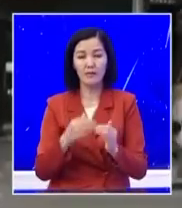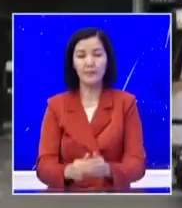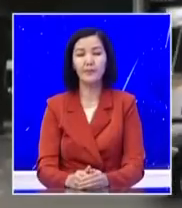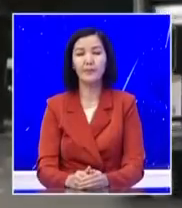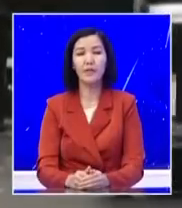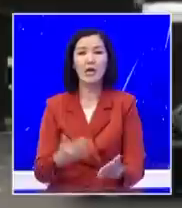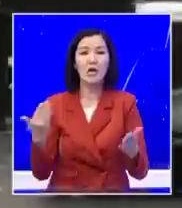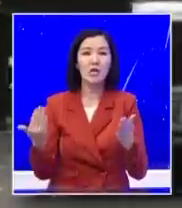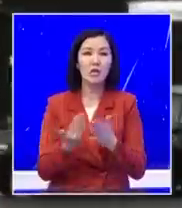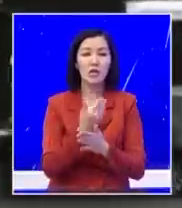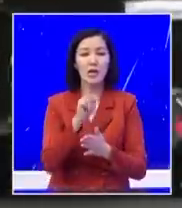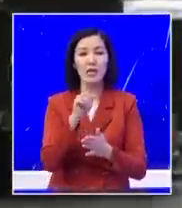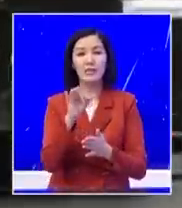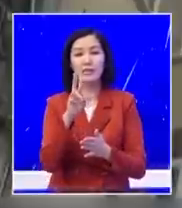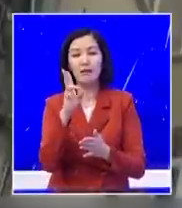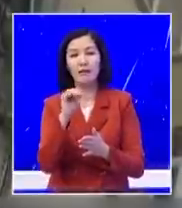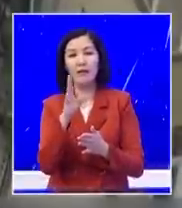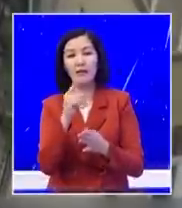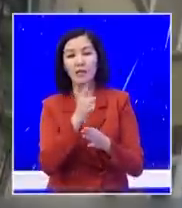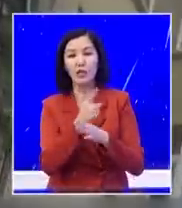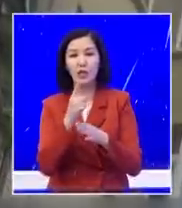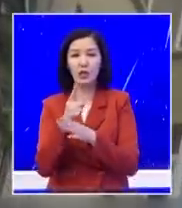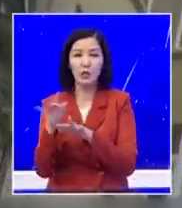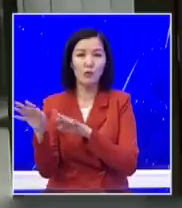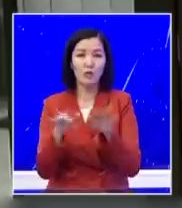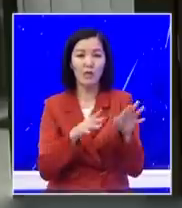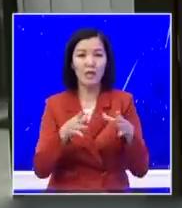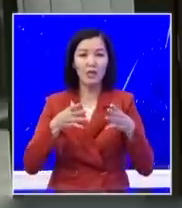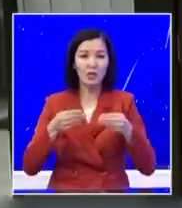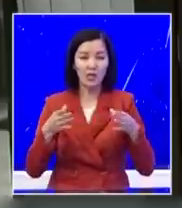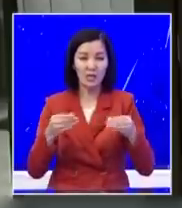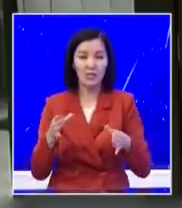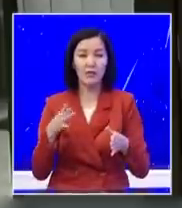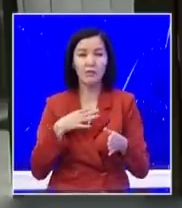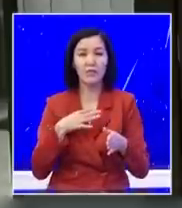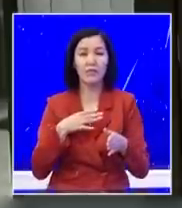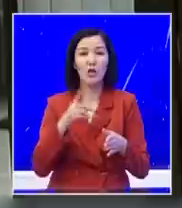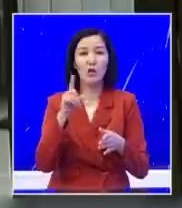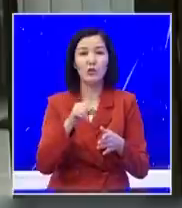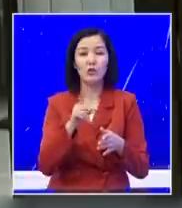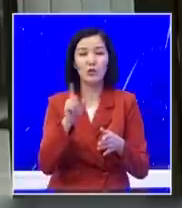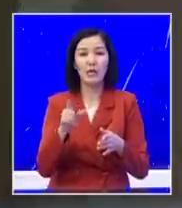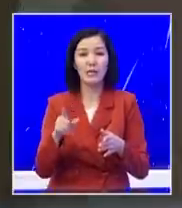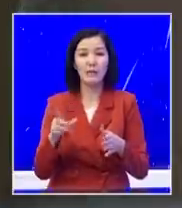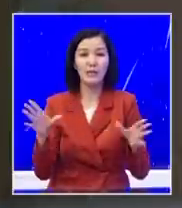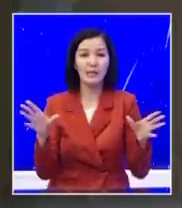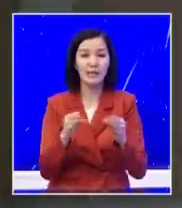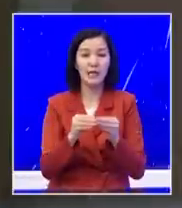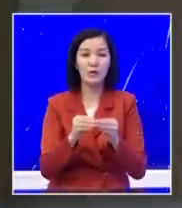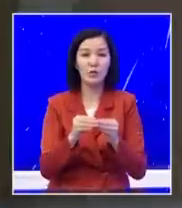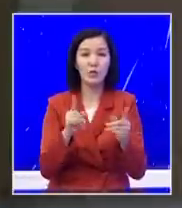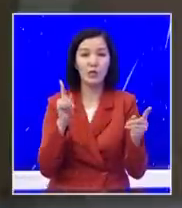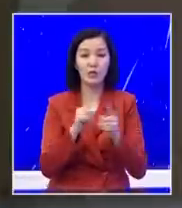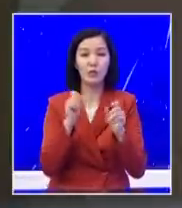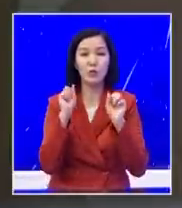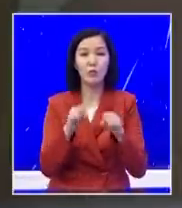Ал Жаңа Зеландия індетке байланысты енгізген шектеу шараларын жеңілдетіп жатыр. Енді бұл елде 100 адамның бір мезетте бас қосуына рұқсат. Бұған